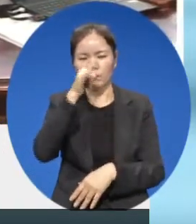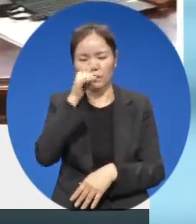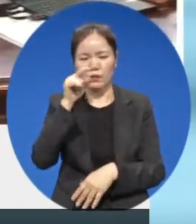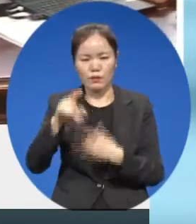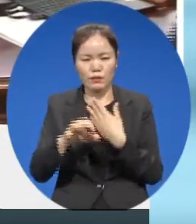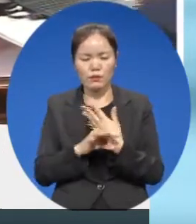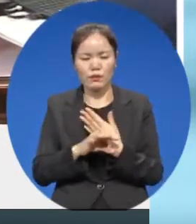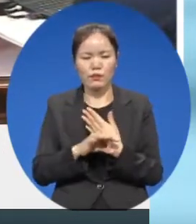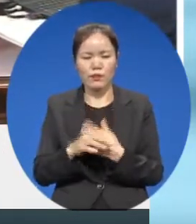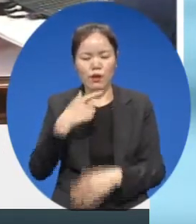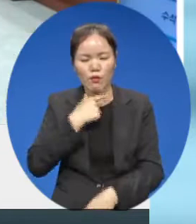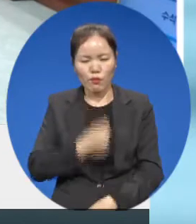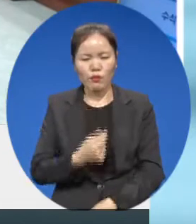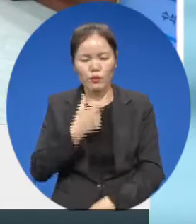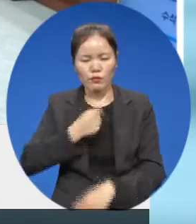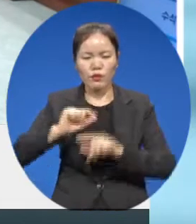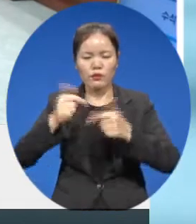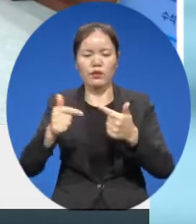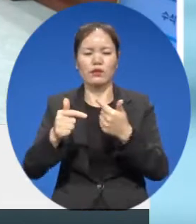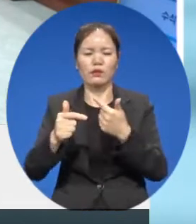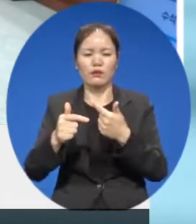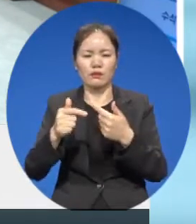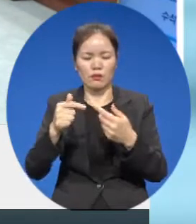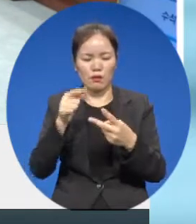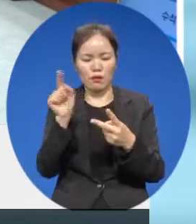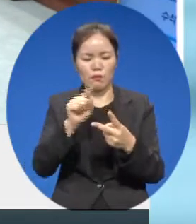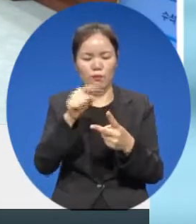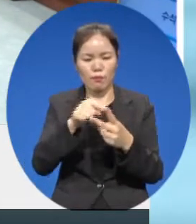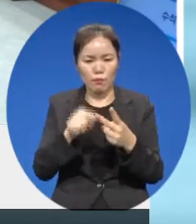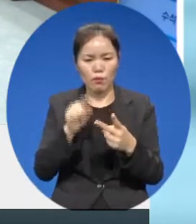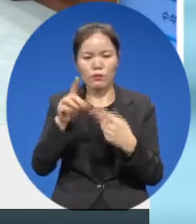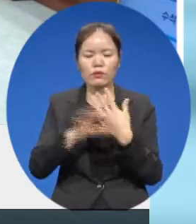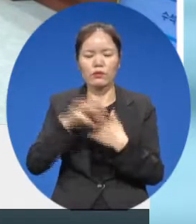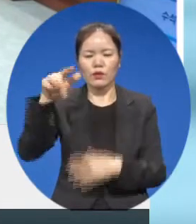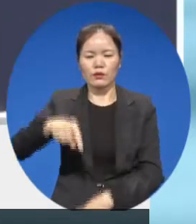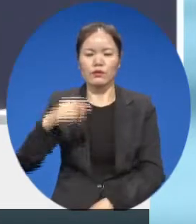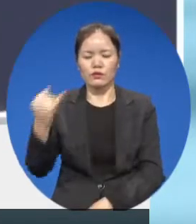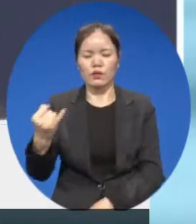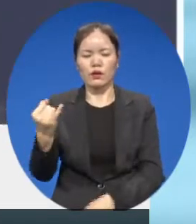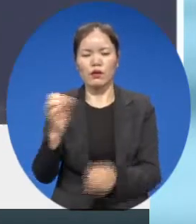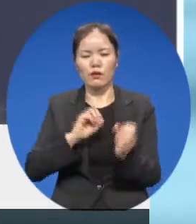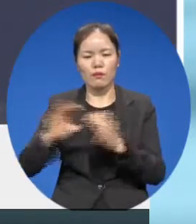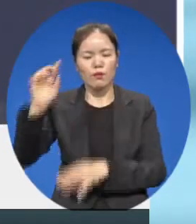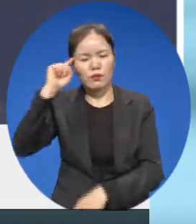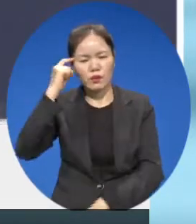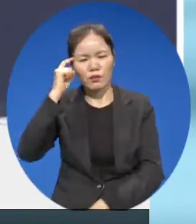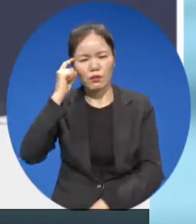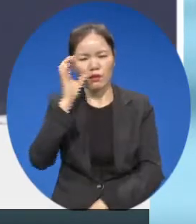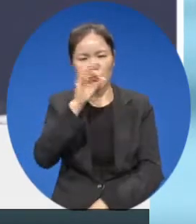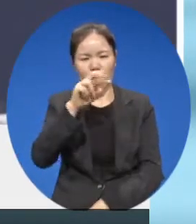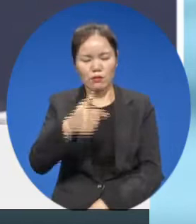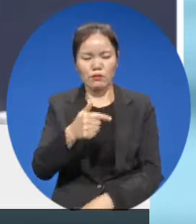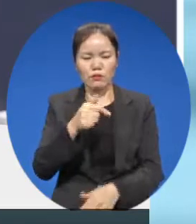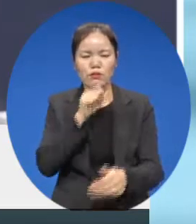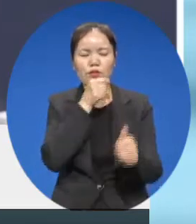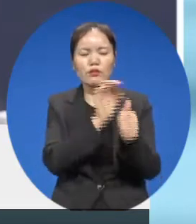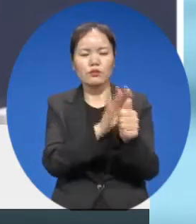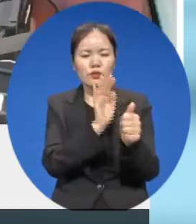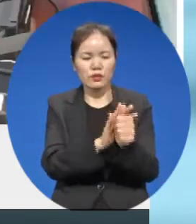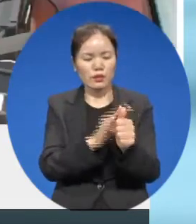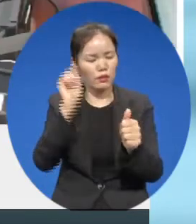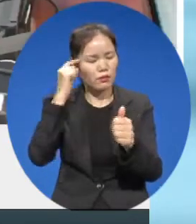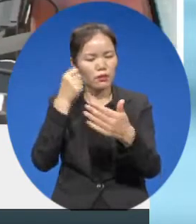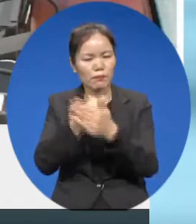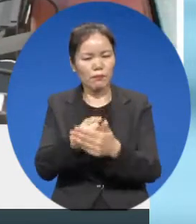토이 만약에 지금 우상을 임명을 안 해 보세요 그건 추미애 장관을 버렸다고 밖에 인식이 안되요 윤 청장을 지지하고 인 총장을 미뤄졌다 고 판단할 수 있는